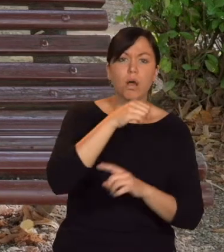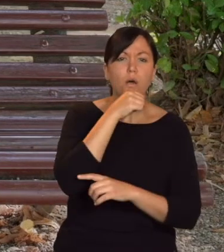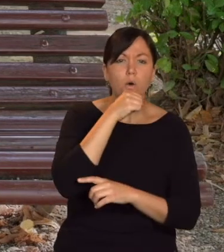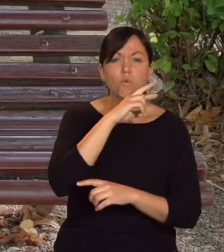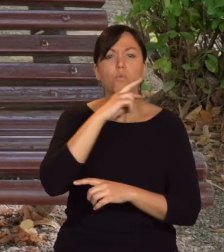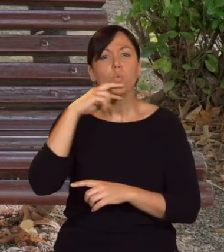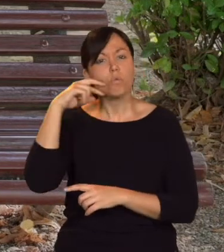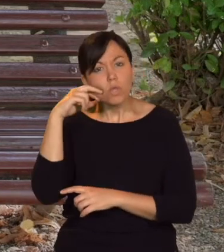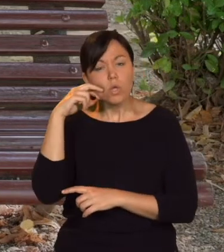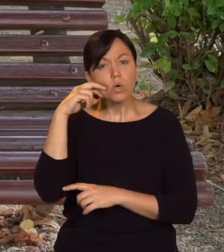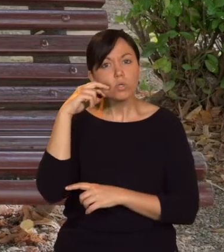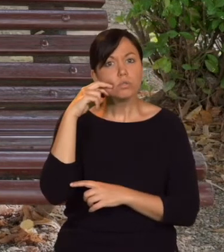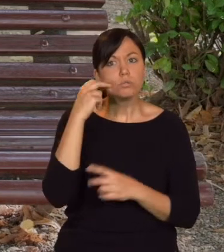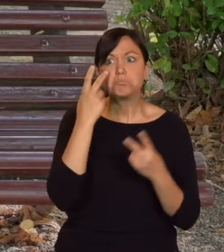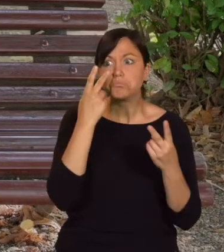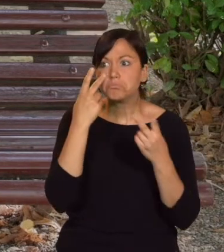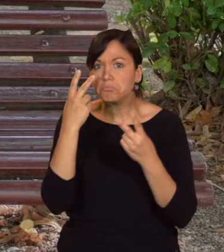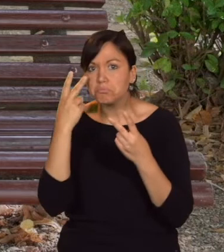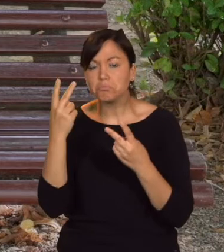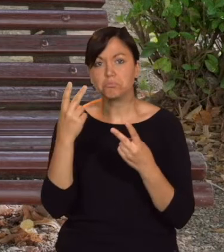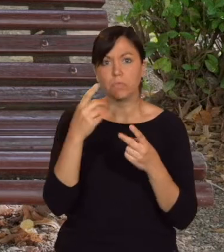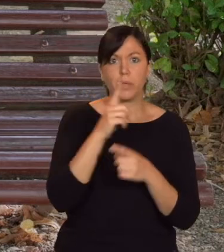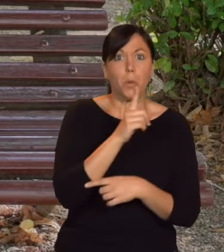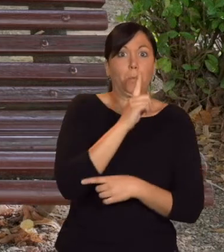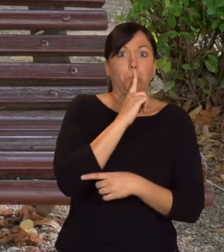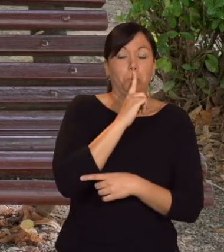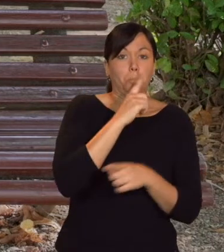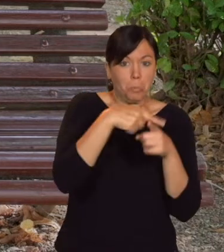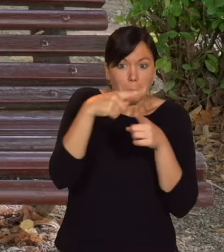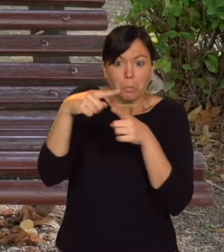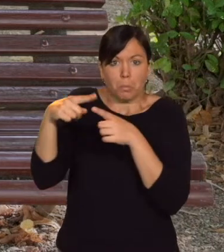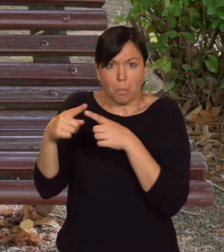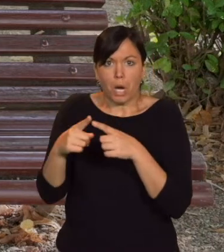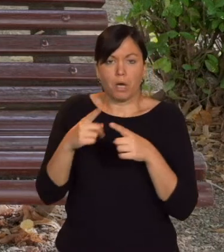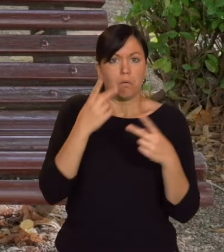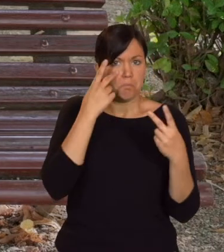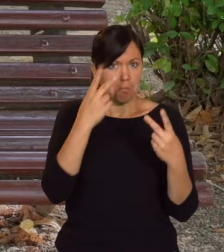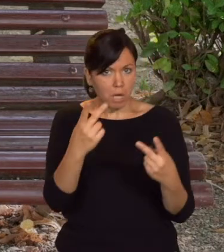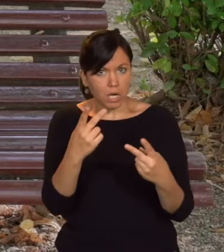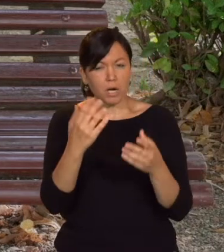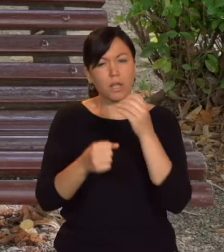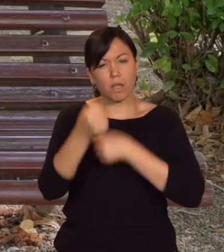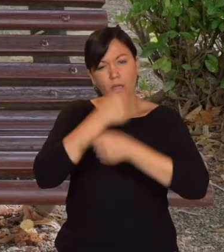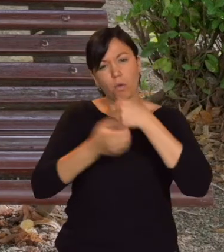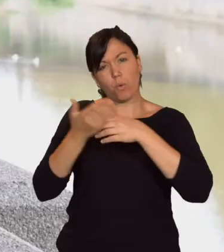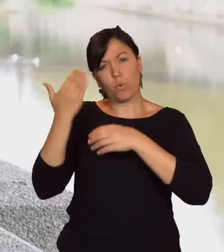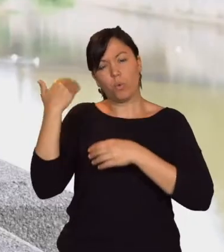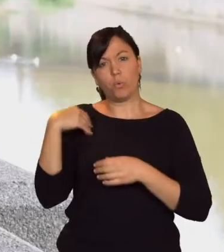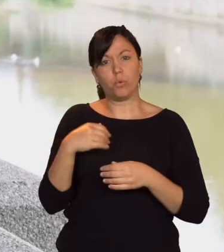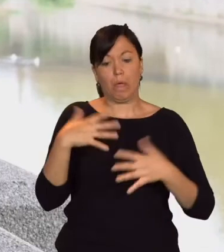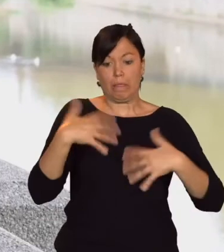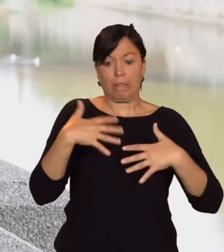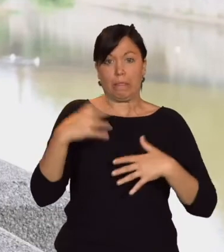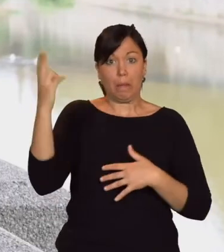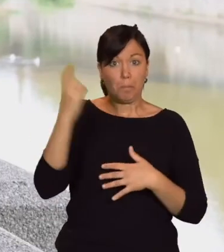judíos, que se puede ir a ver todo, cosas muy secretas, antigüedad y recuerdos de lo que era la historia. No